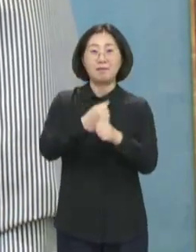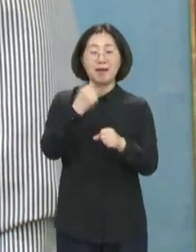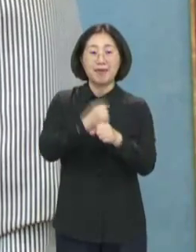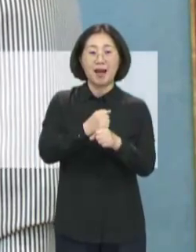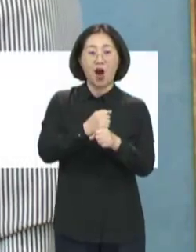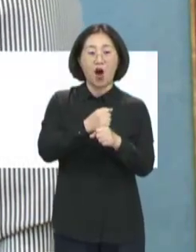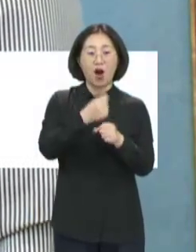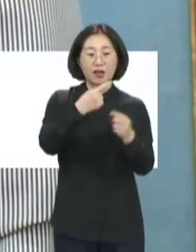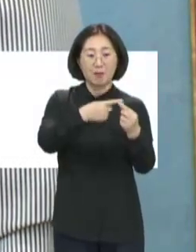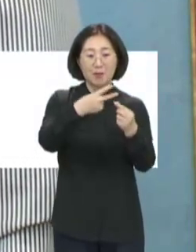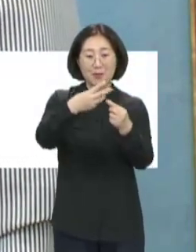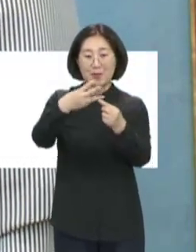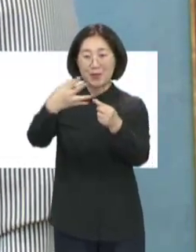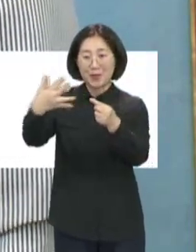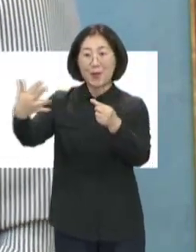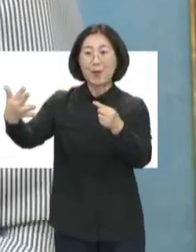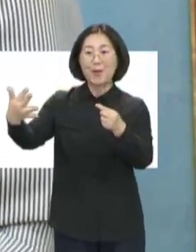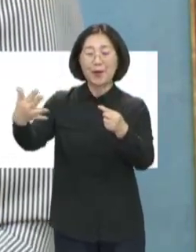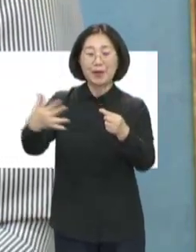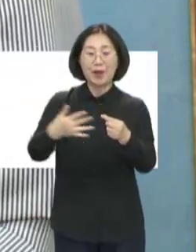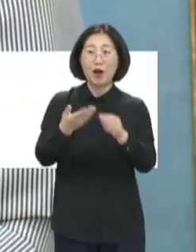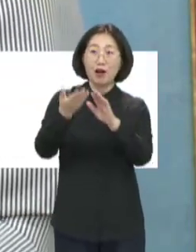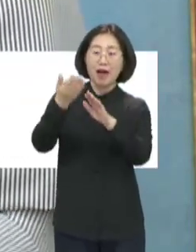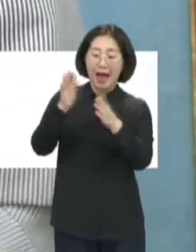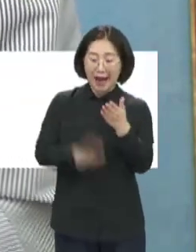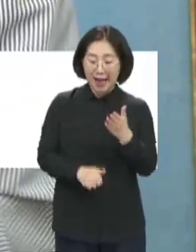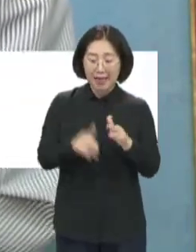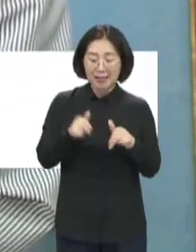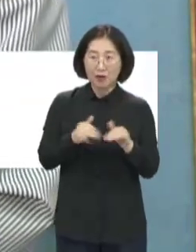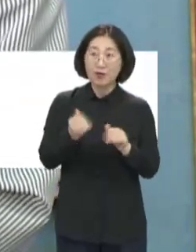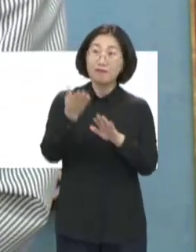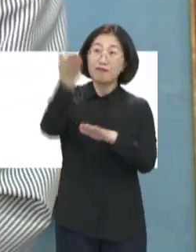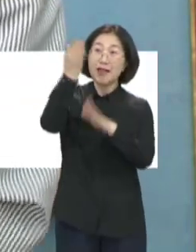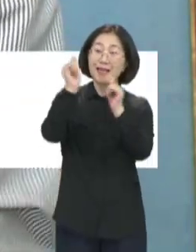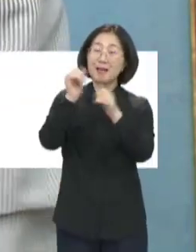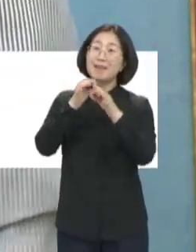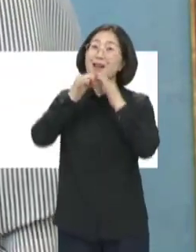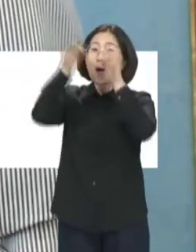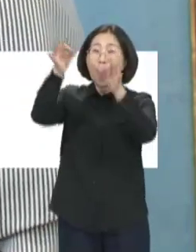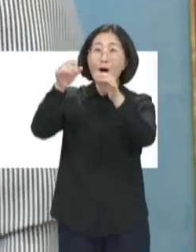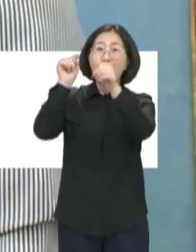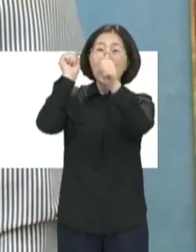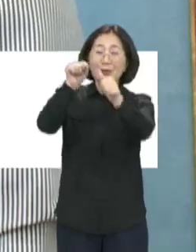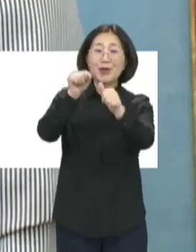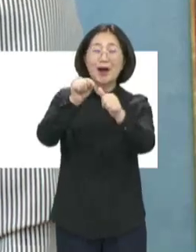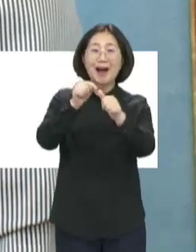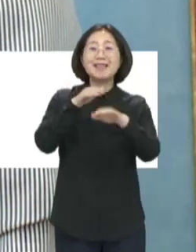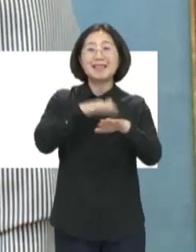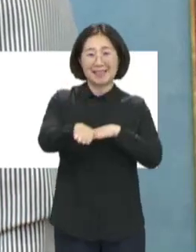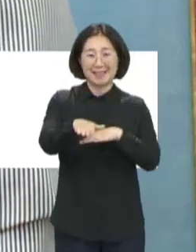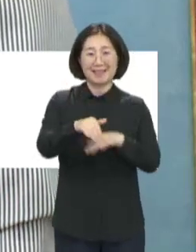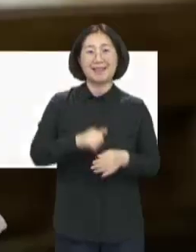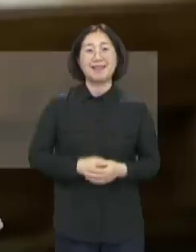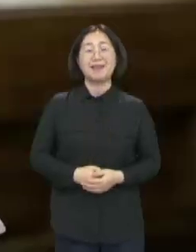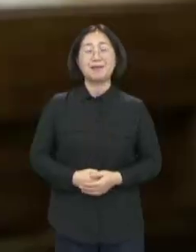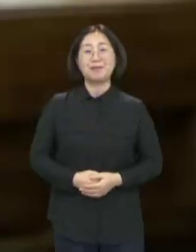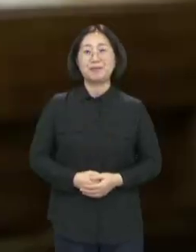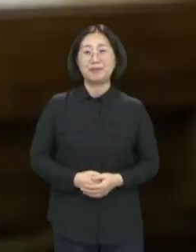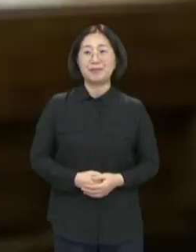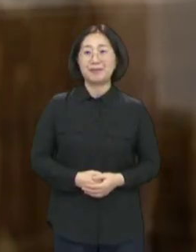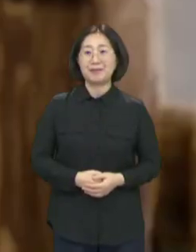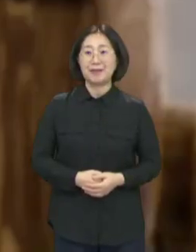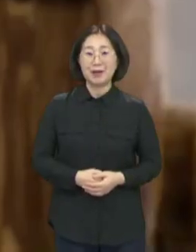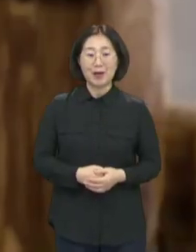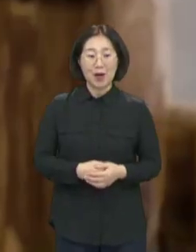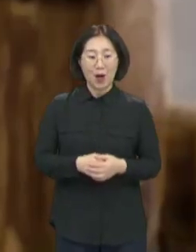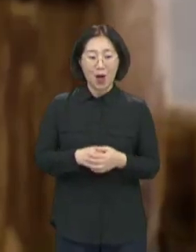시리즈가 아래 직원이 상사한테 이렇게 호통집에서 시작하는 고팀장 시리즈입니다. 호핑이 뭐냐